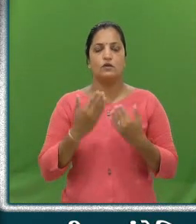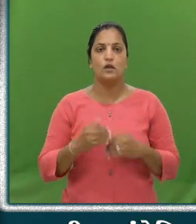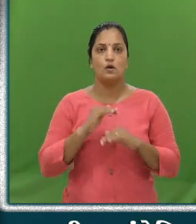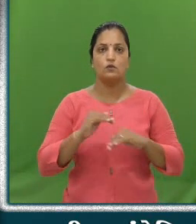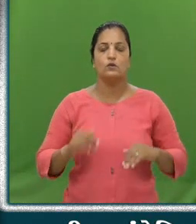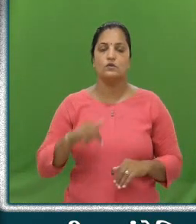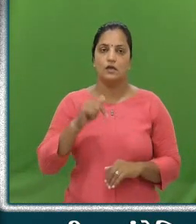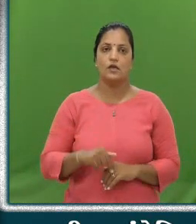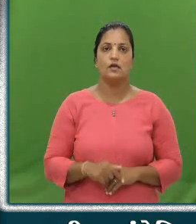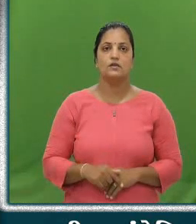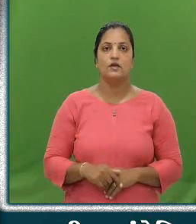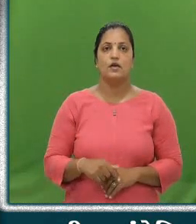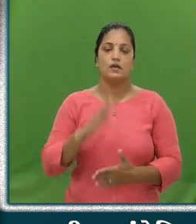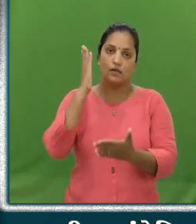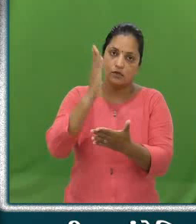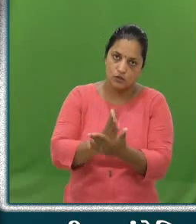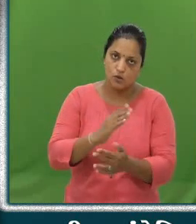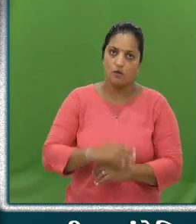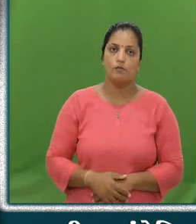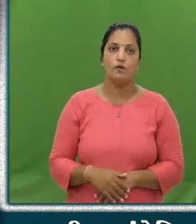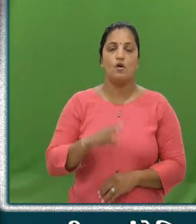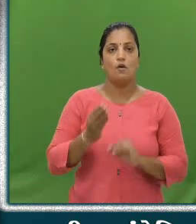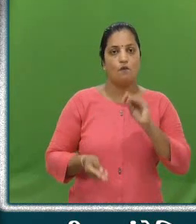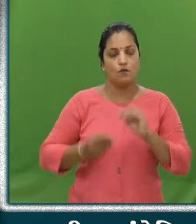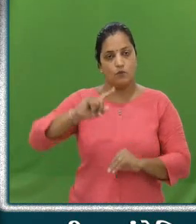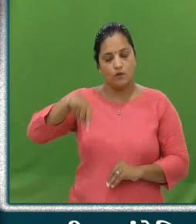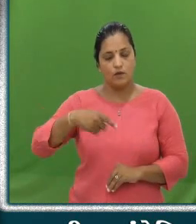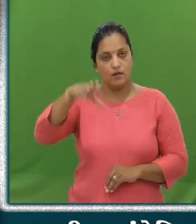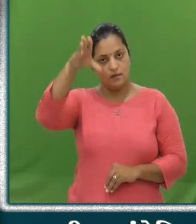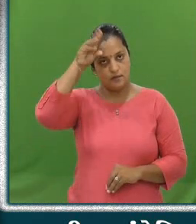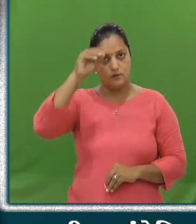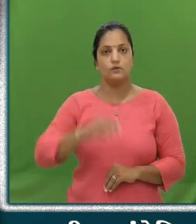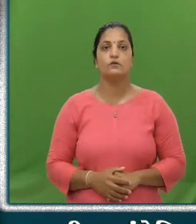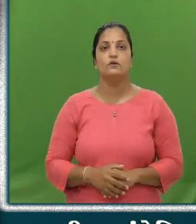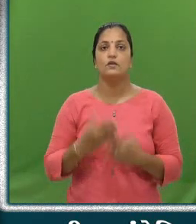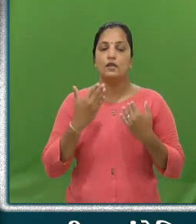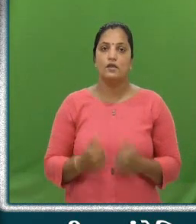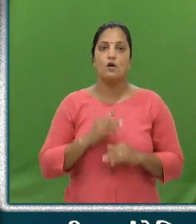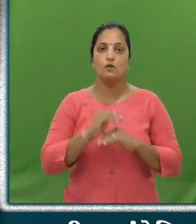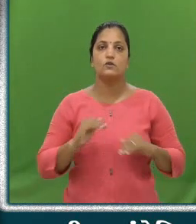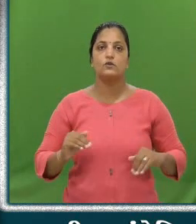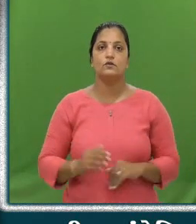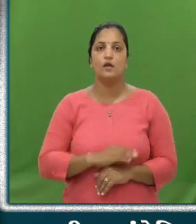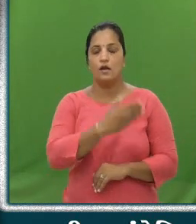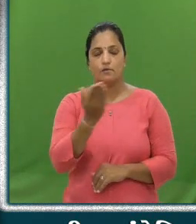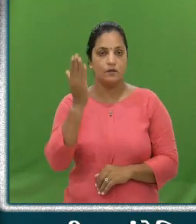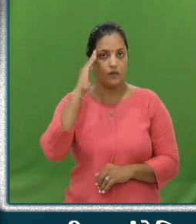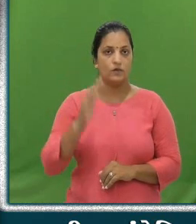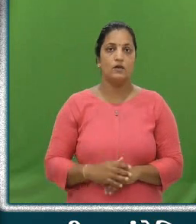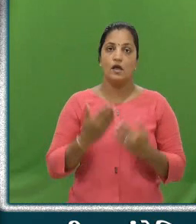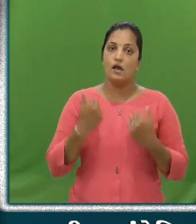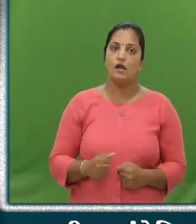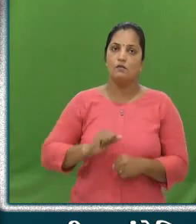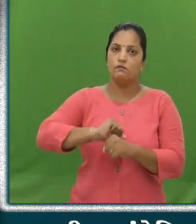મિત્રો આજે આપણે આટલા સુધી રાખીએ છીએ વધુ જે છે એ આવતીકાલે જોઈશું વિદ્યાર્થી મિત્રો આપ સૌ જાણો છો